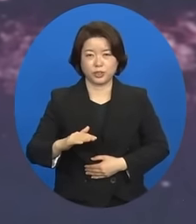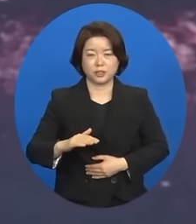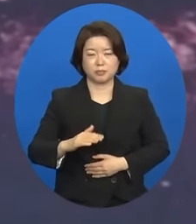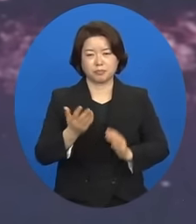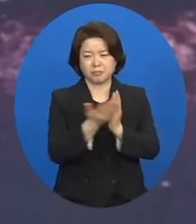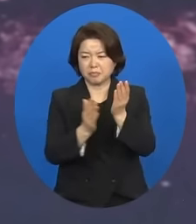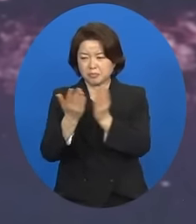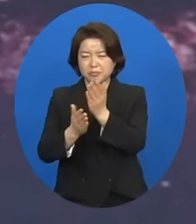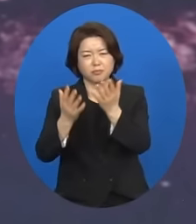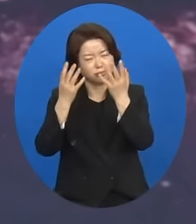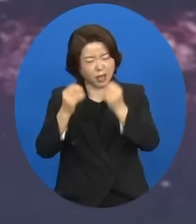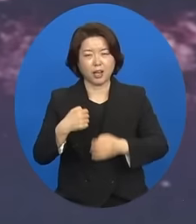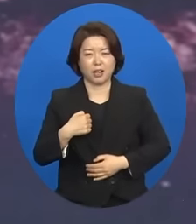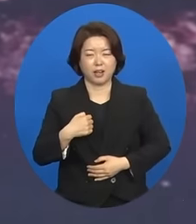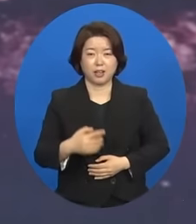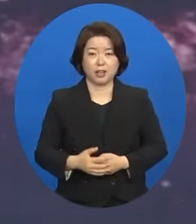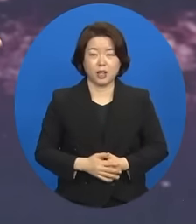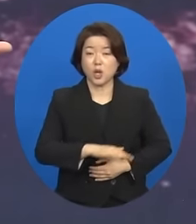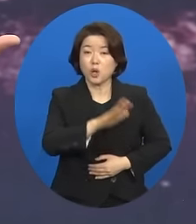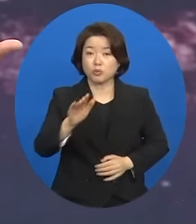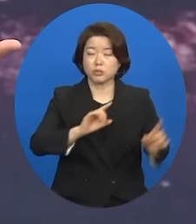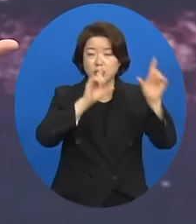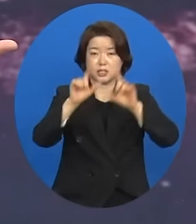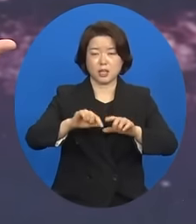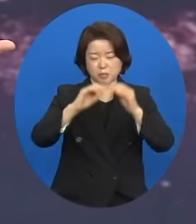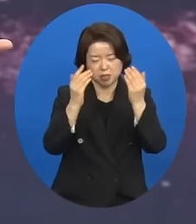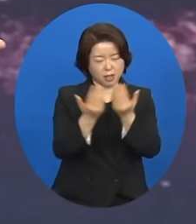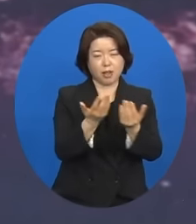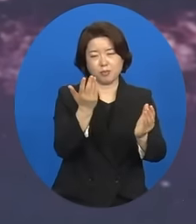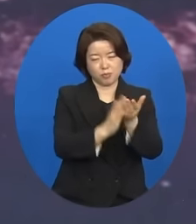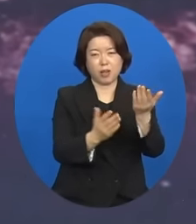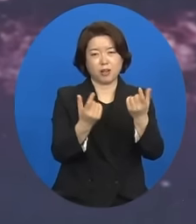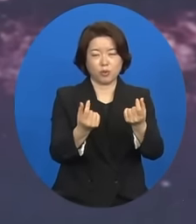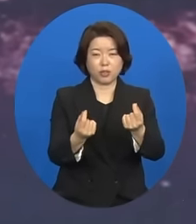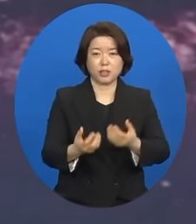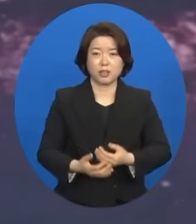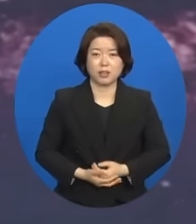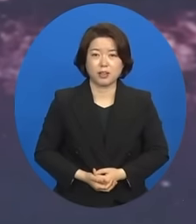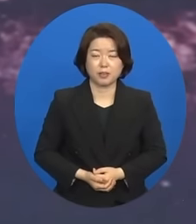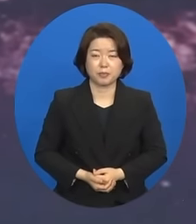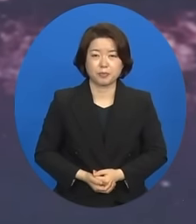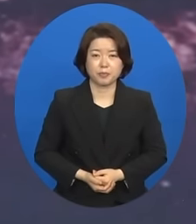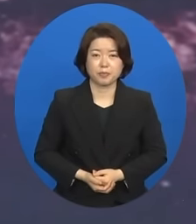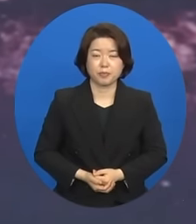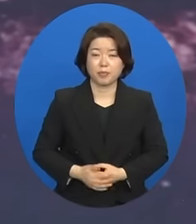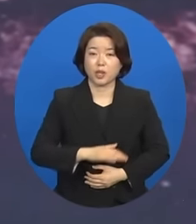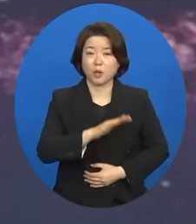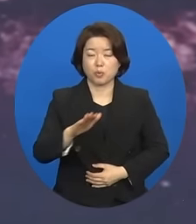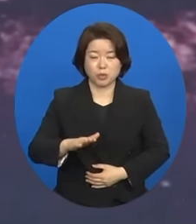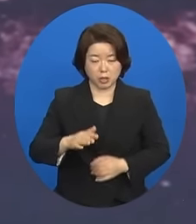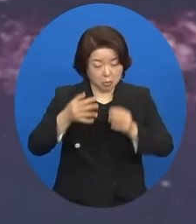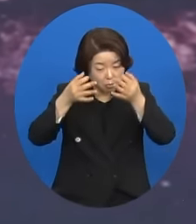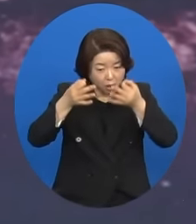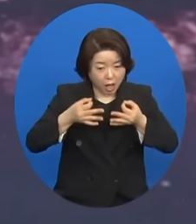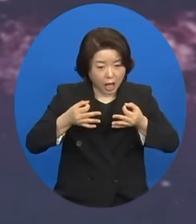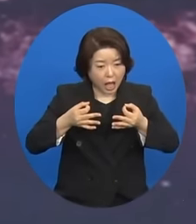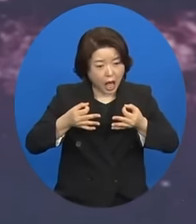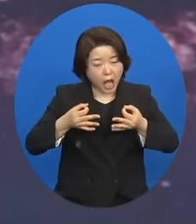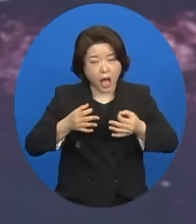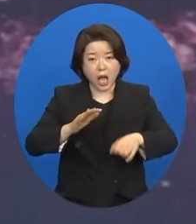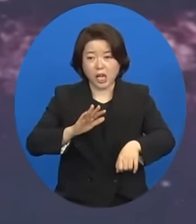덩어리입니다 우리의 삶이 모순 덩어리에요 우리는 우리가 모인지 모릅니다